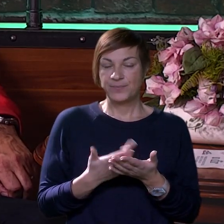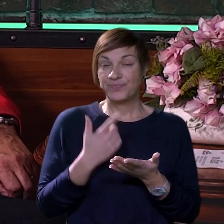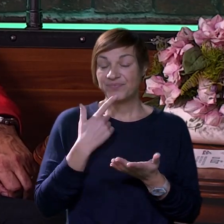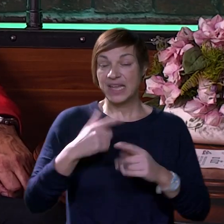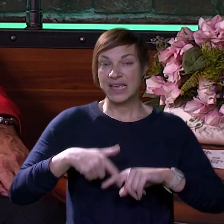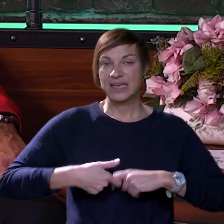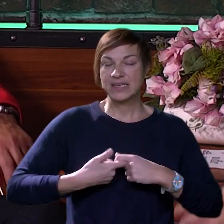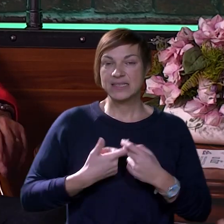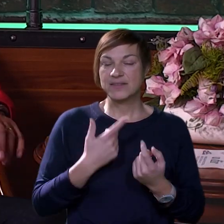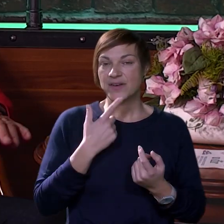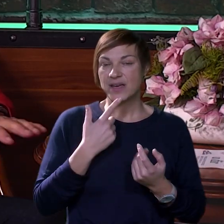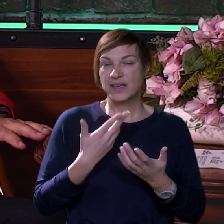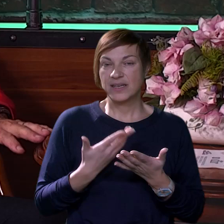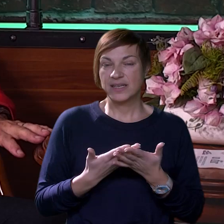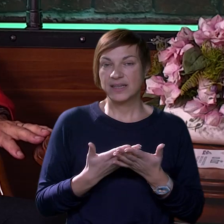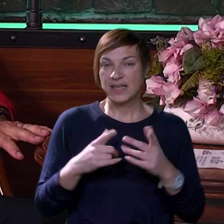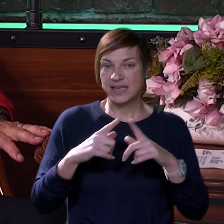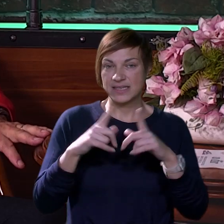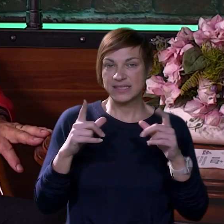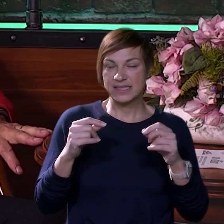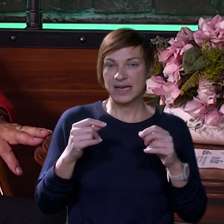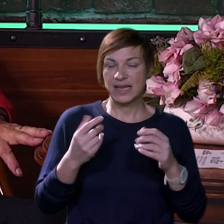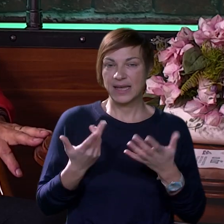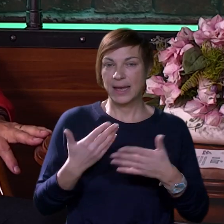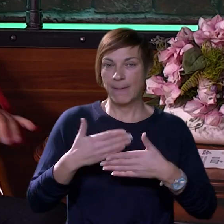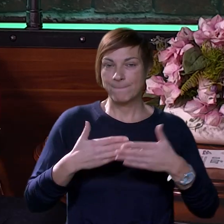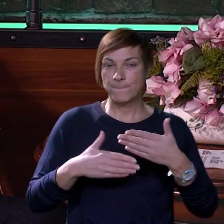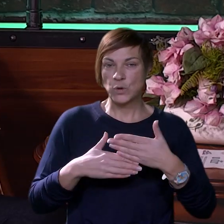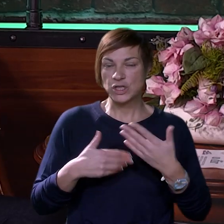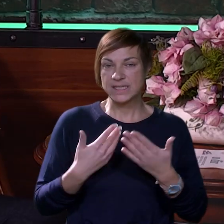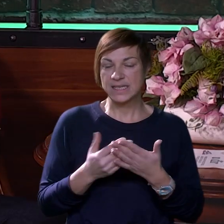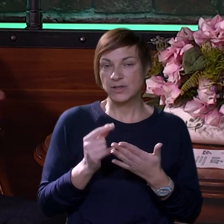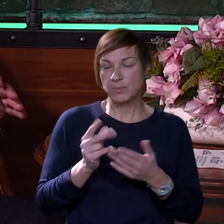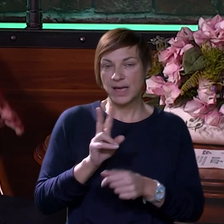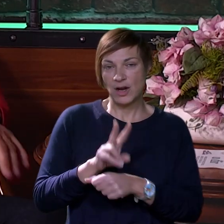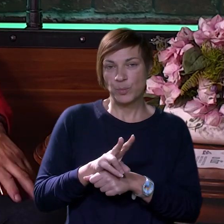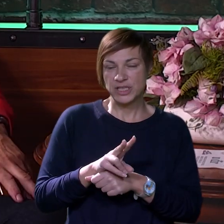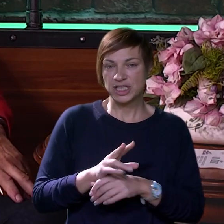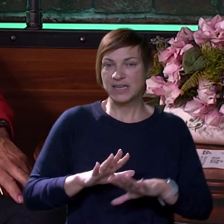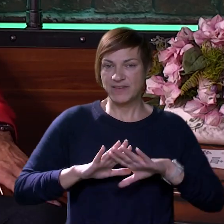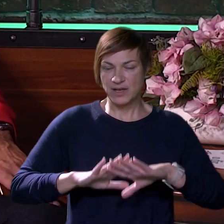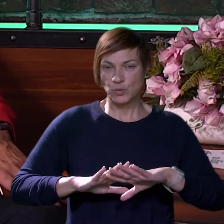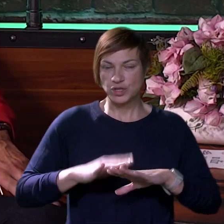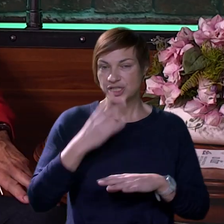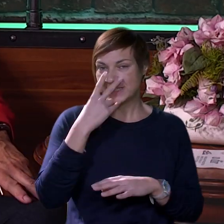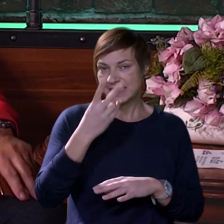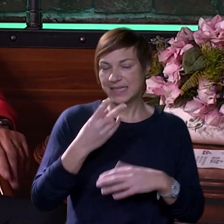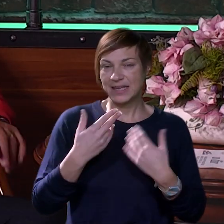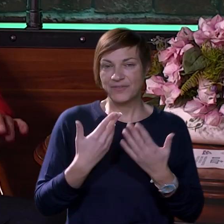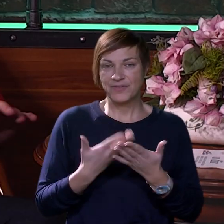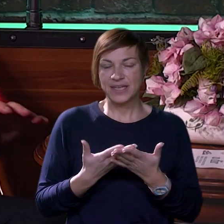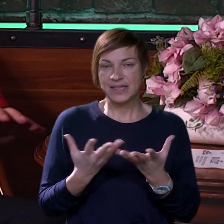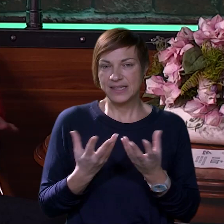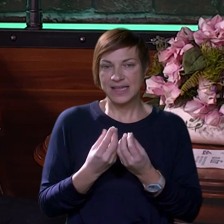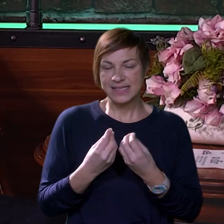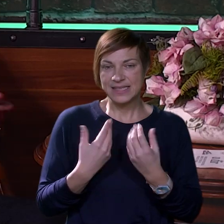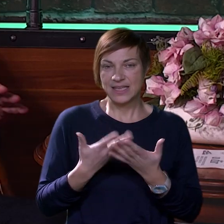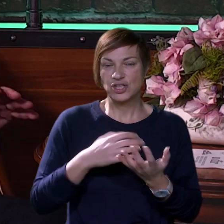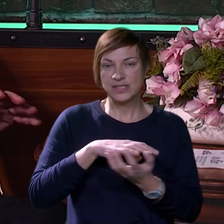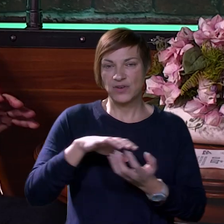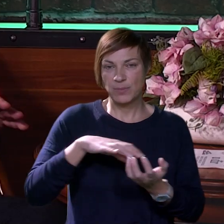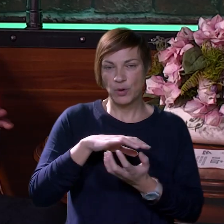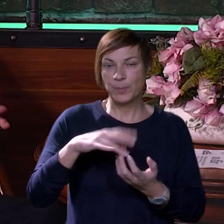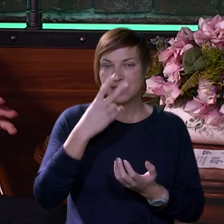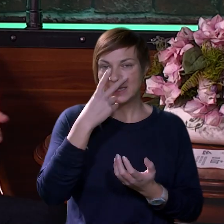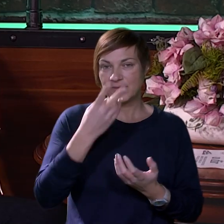neke stvari koje mu i te slike po zidu i sve, da ih možda malo pažljivije učvrsti, da vidi i da zajedno sa